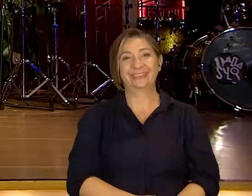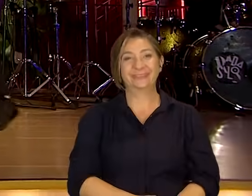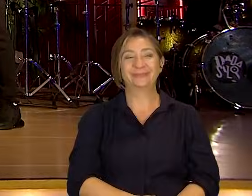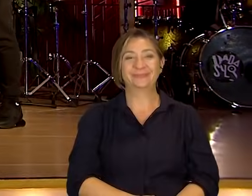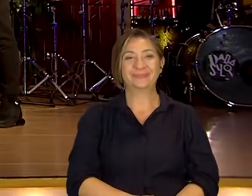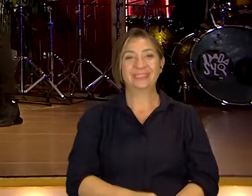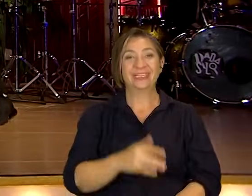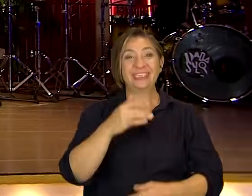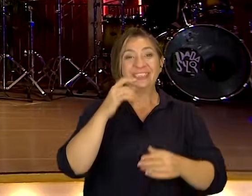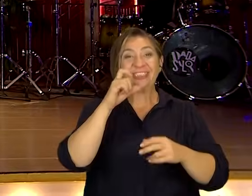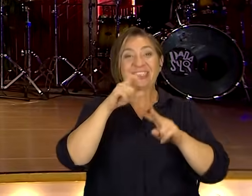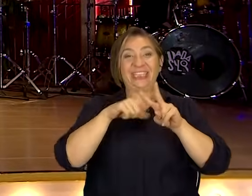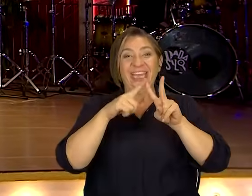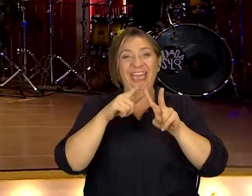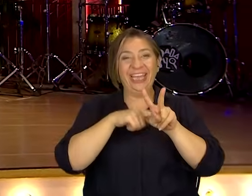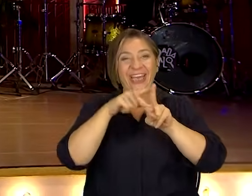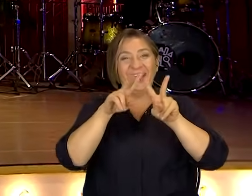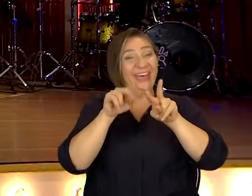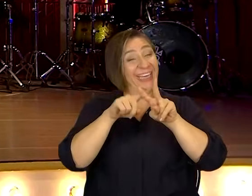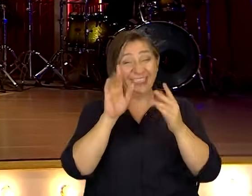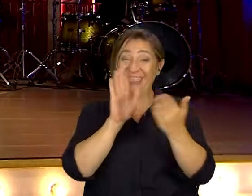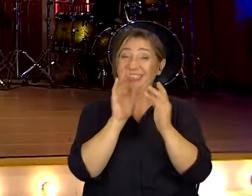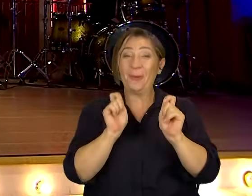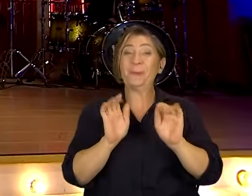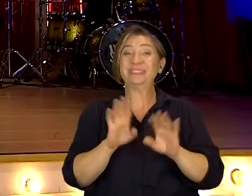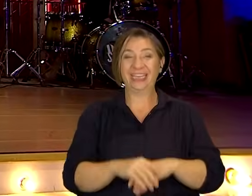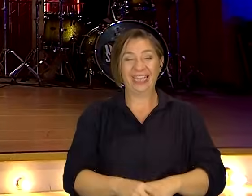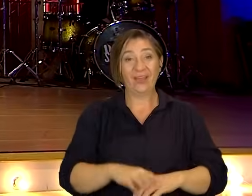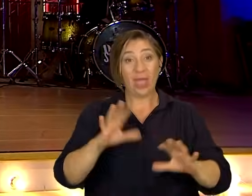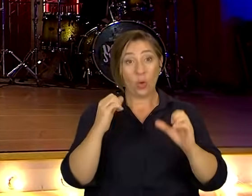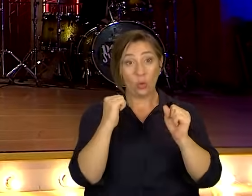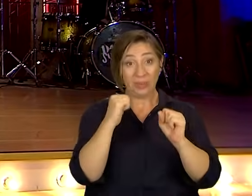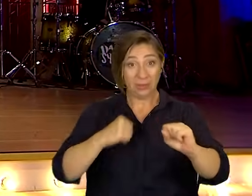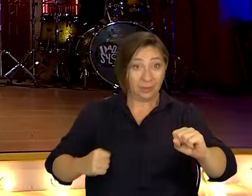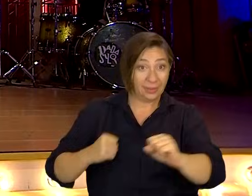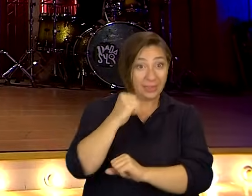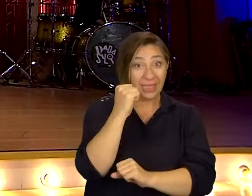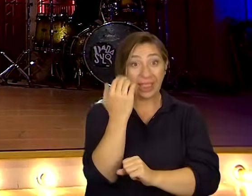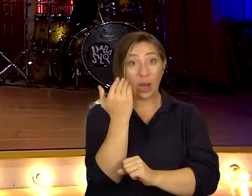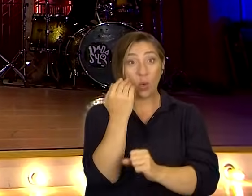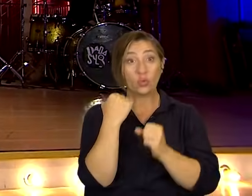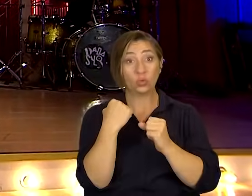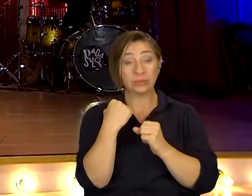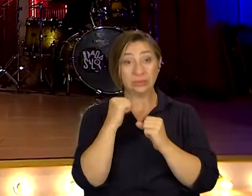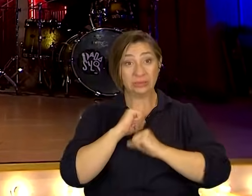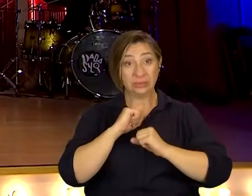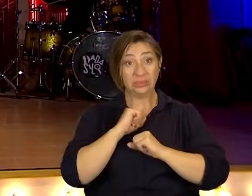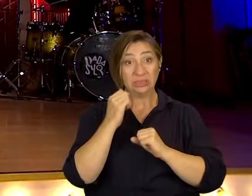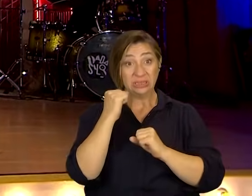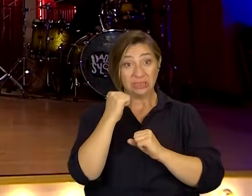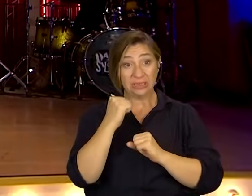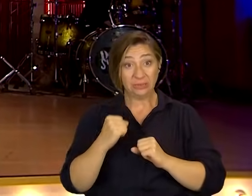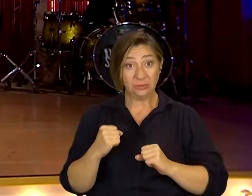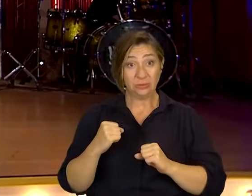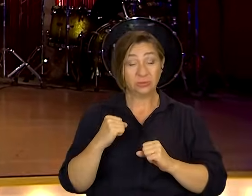Evet, Can Yaman'ın bunlara karşı durabileceğini sanmıyorum. Veya kuvvetli bir yumruk saldırırsa bana mesela bunları çalışırken sert bir